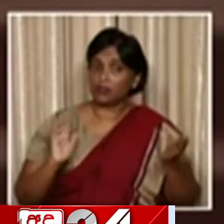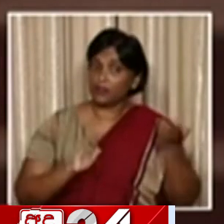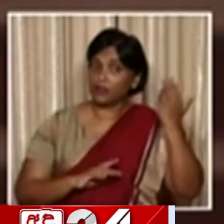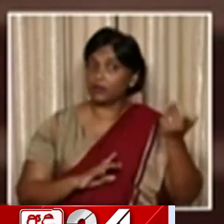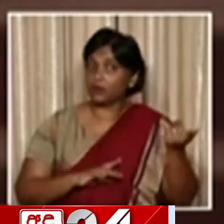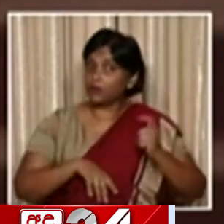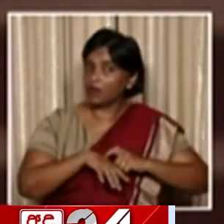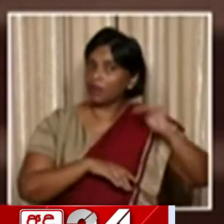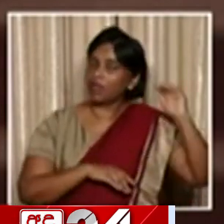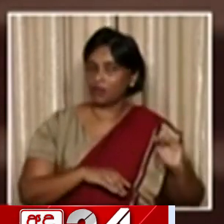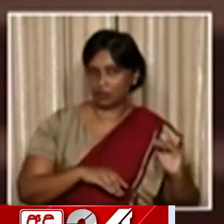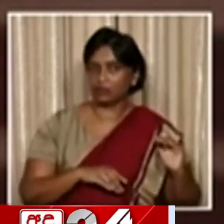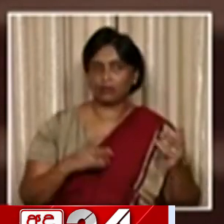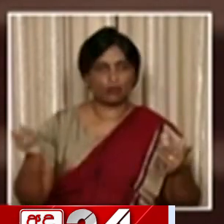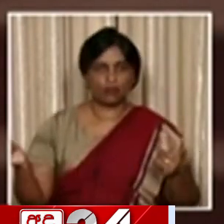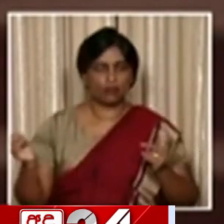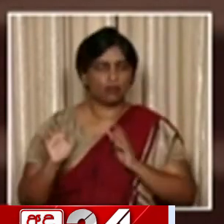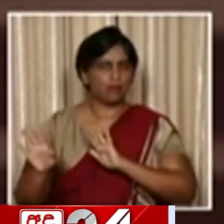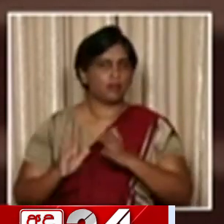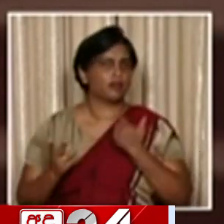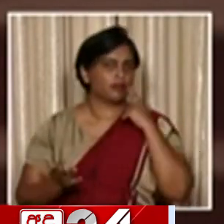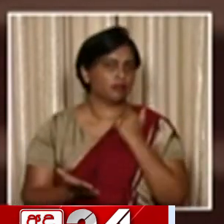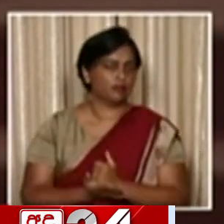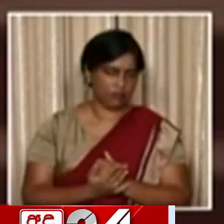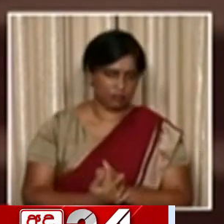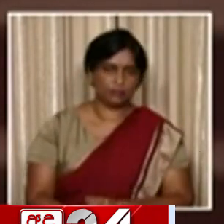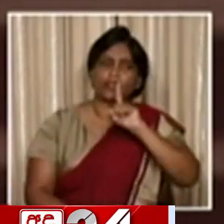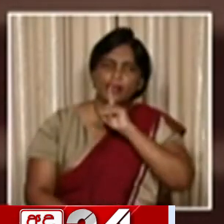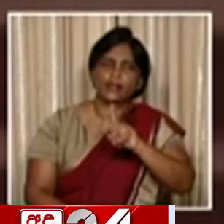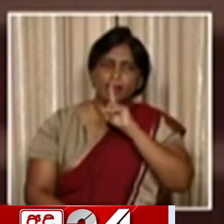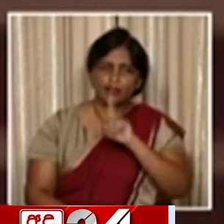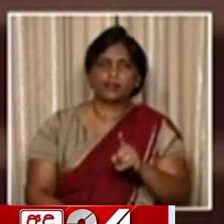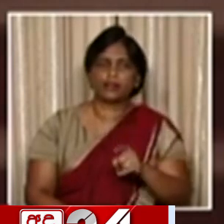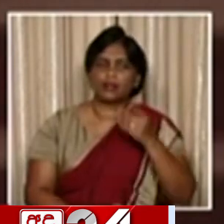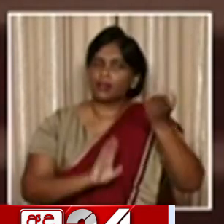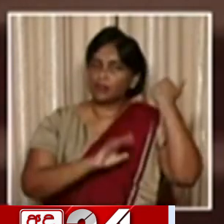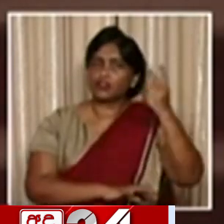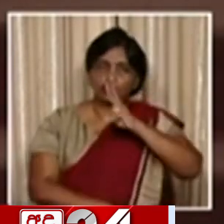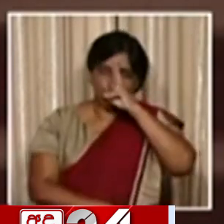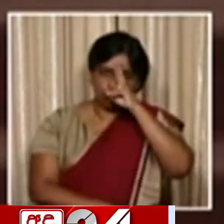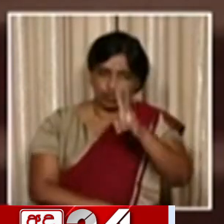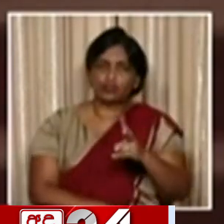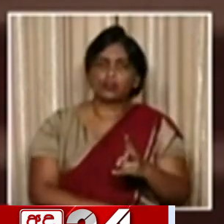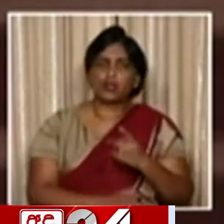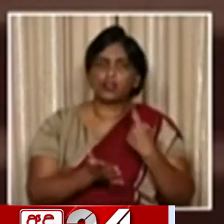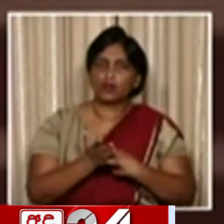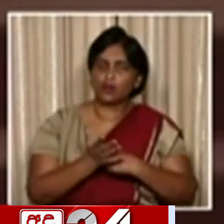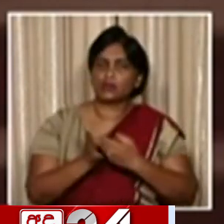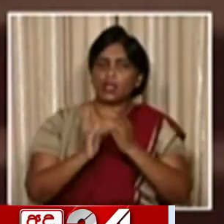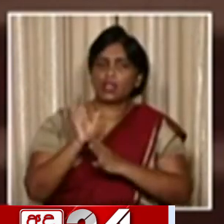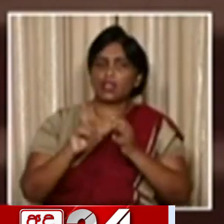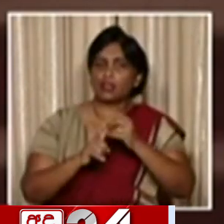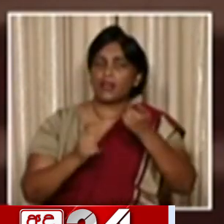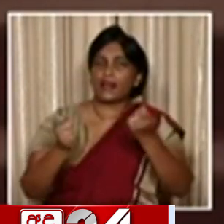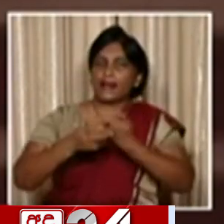ගත්ත අයකින් ඒ අනුව අඩු කරන්න නැත්තම් මෙතන කල්පනාකරණය කරගන්න බැරි වෙනවා ගරු කතා නායකට දැන් පෞගිය සති දෙකම රොෂාන් රණසිංහ මහත්මාව